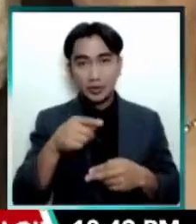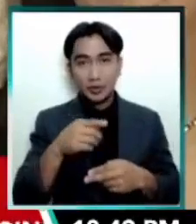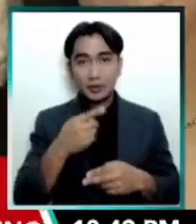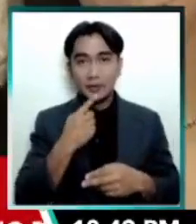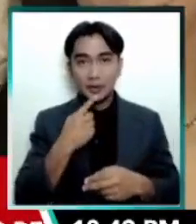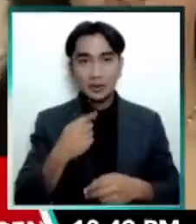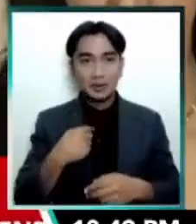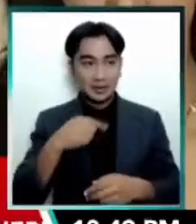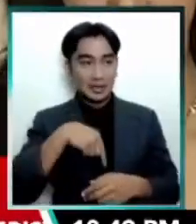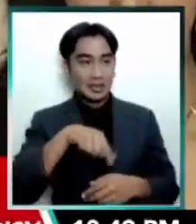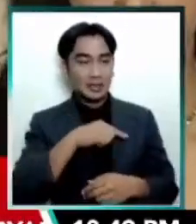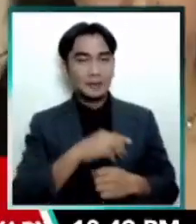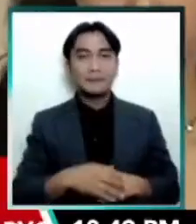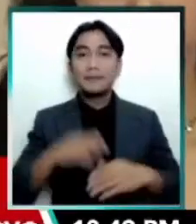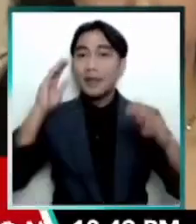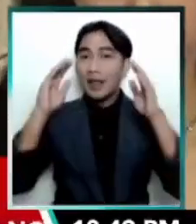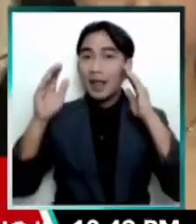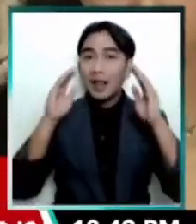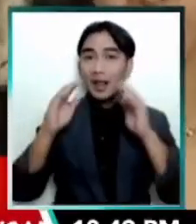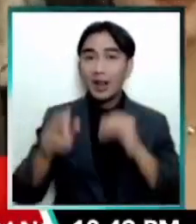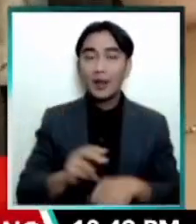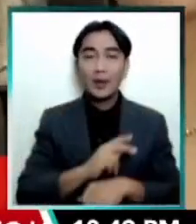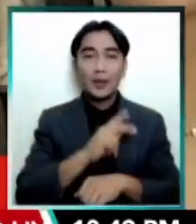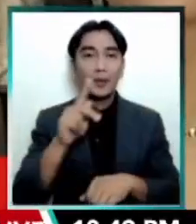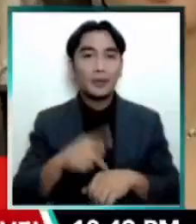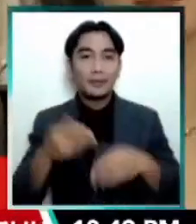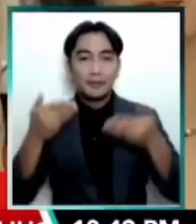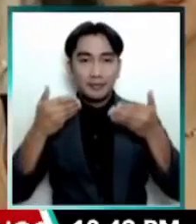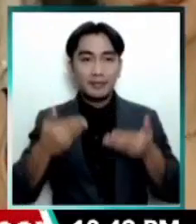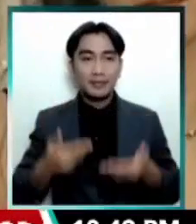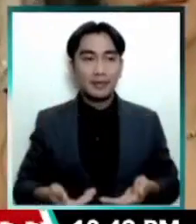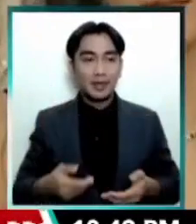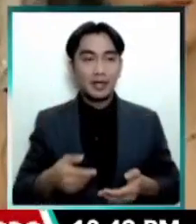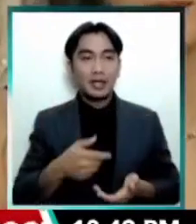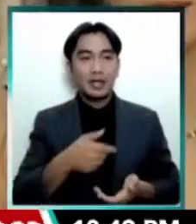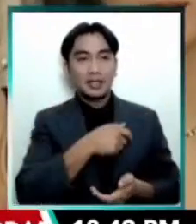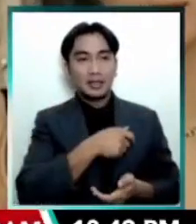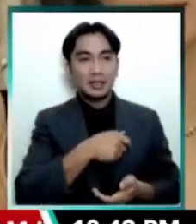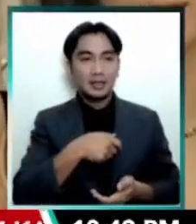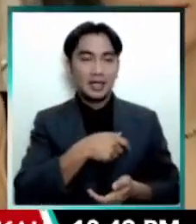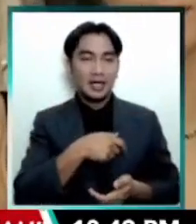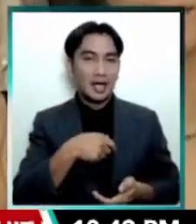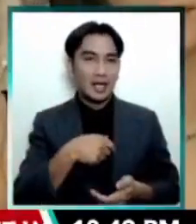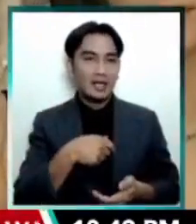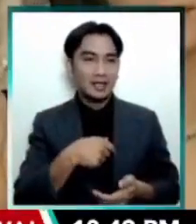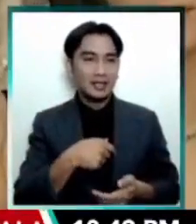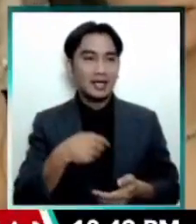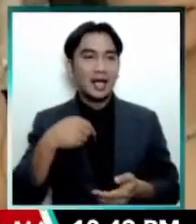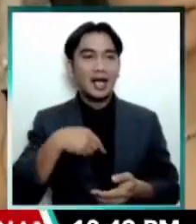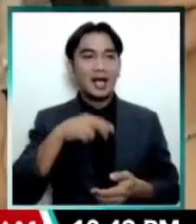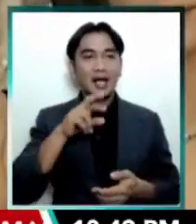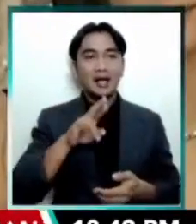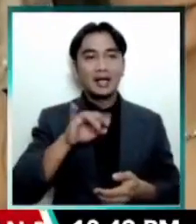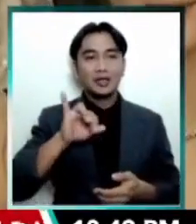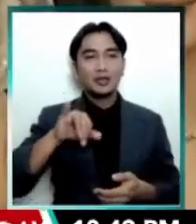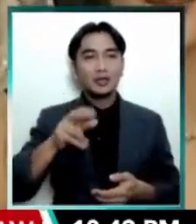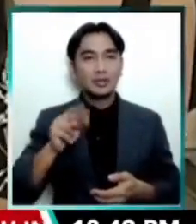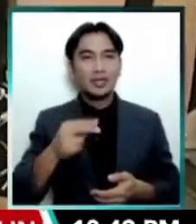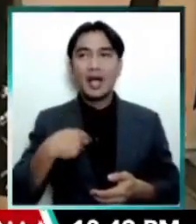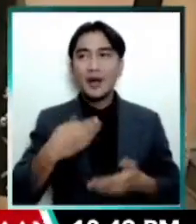Hello, Philippine. Ako ay si Yujin. Masaya ako makita